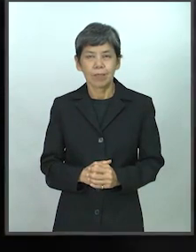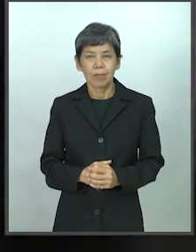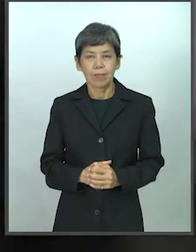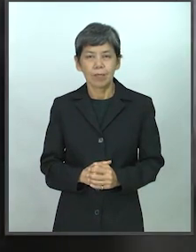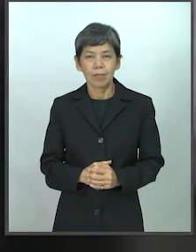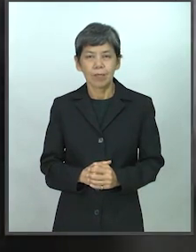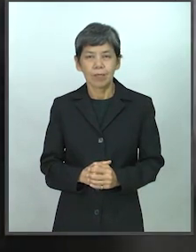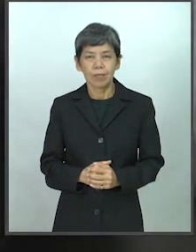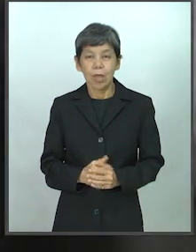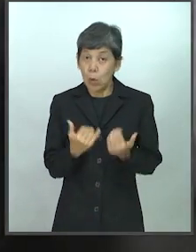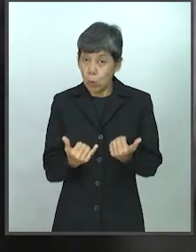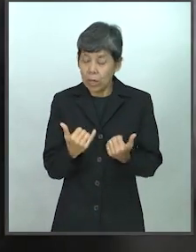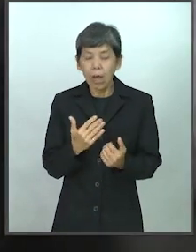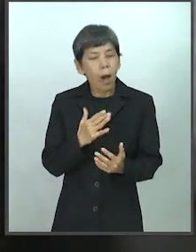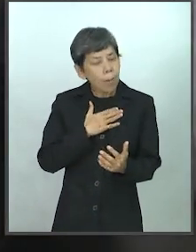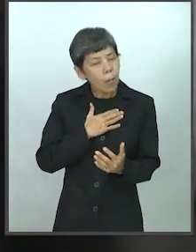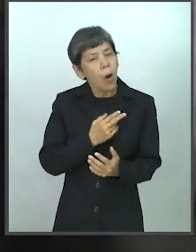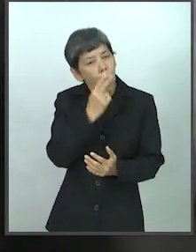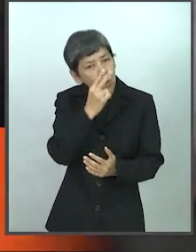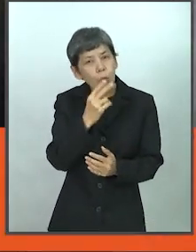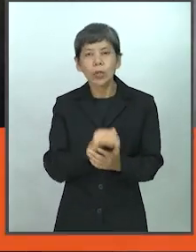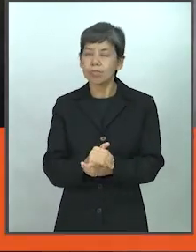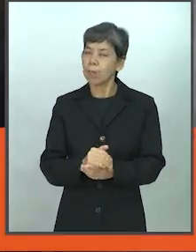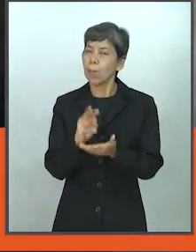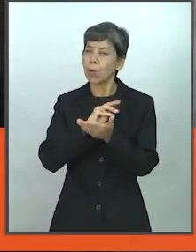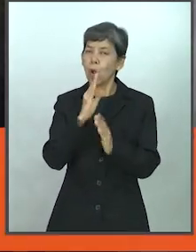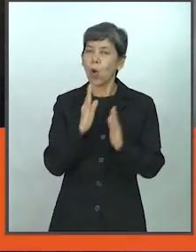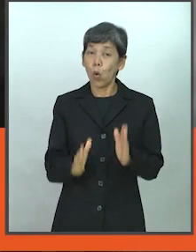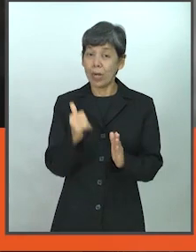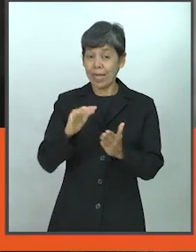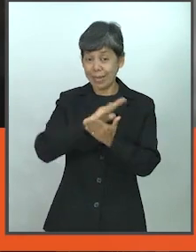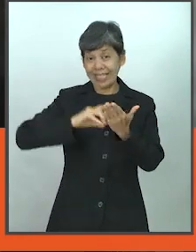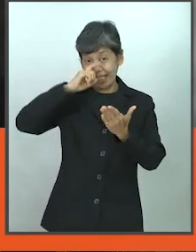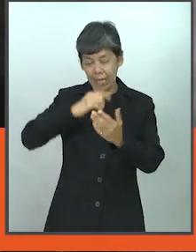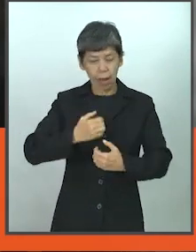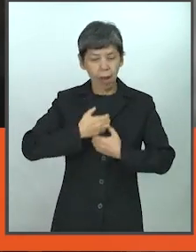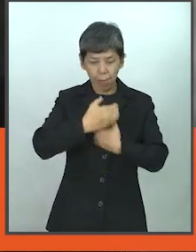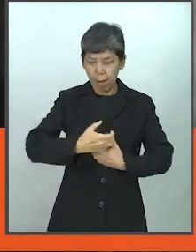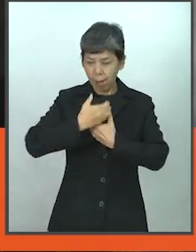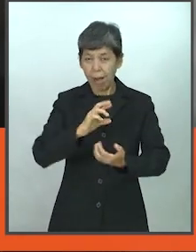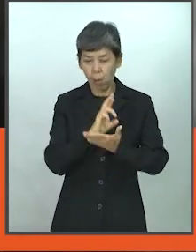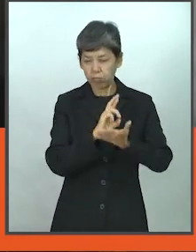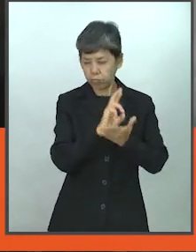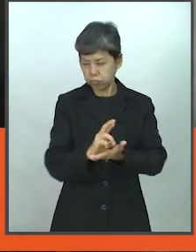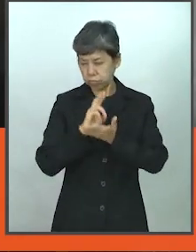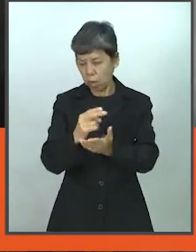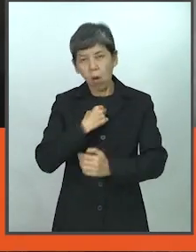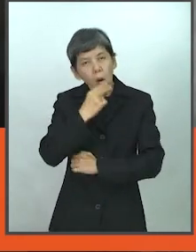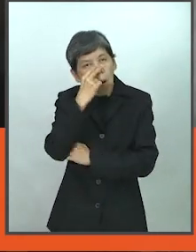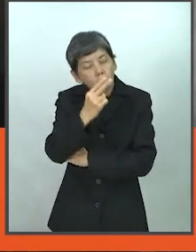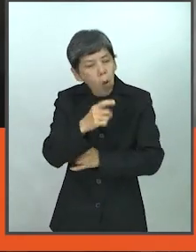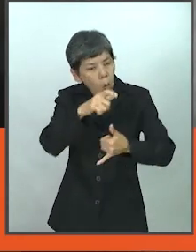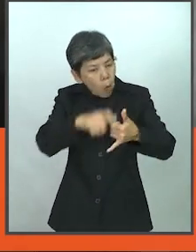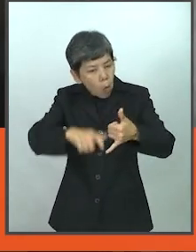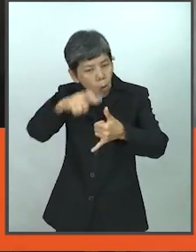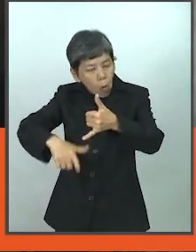ท่านผู้ชมครับจากวันนี้ที่ผมได้มาร่วมงานมูลนิธิคนดีประเทศไทยเนี่ยฮะกับการมอบรางวัลก็ต้องบอกเลยว่าได้เห็นบุคคลตัว